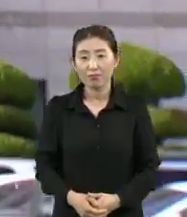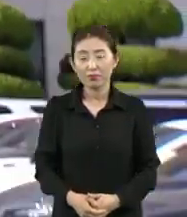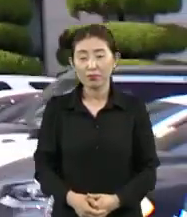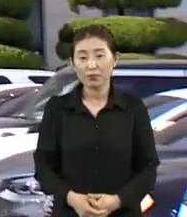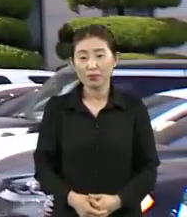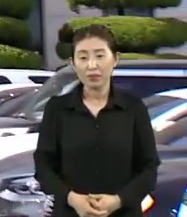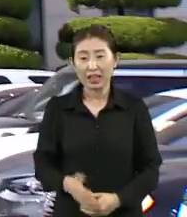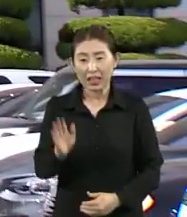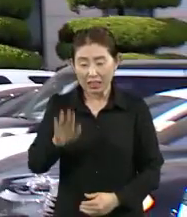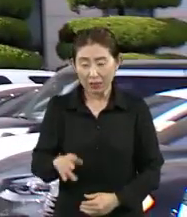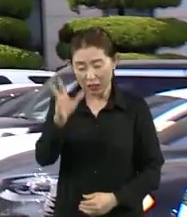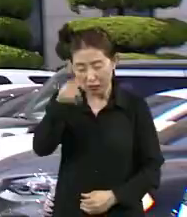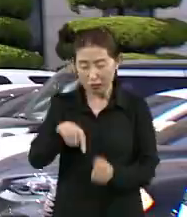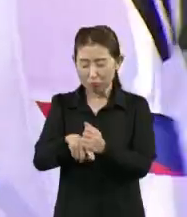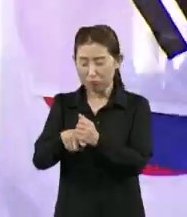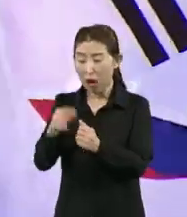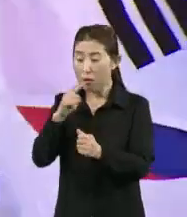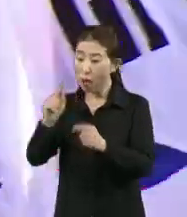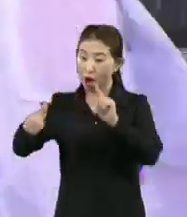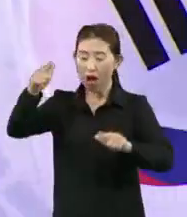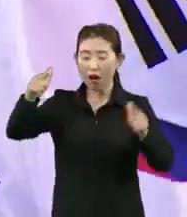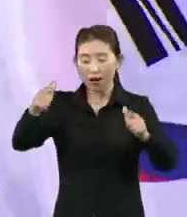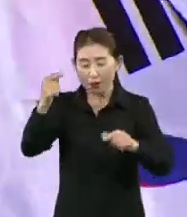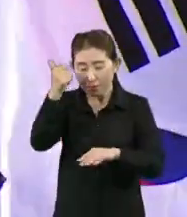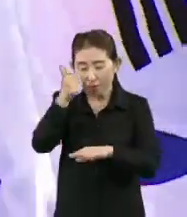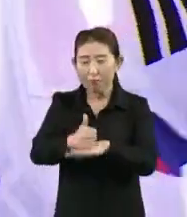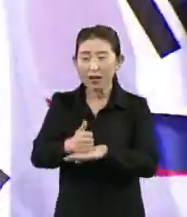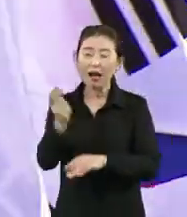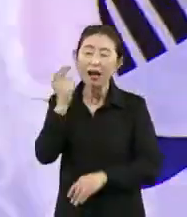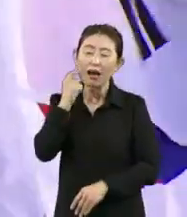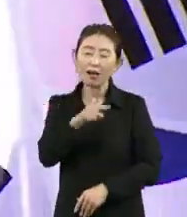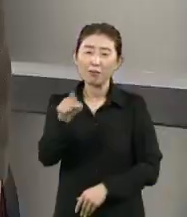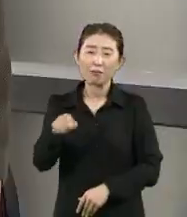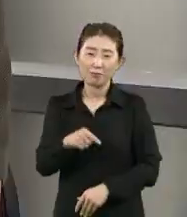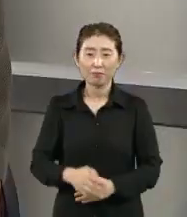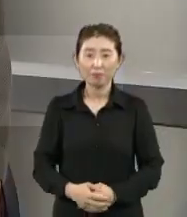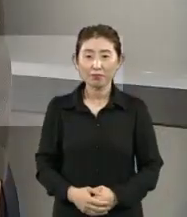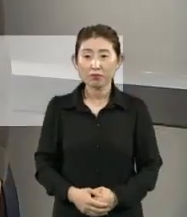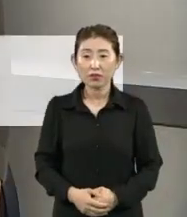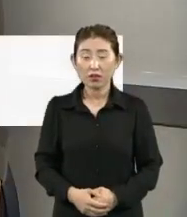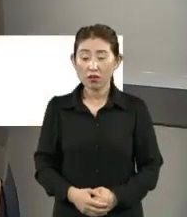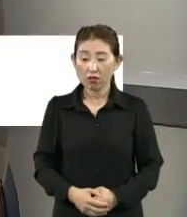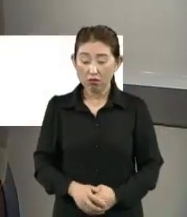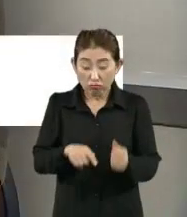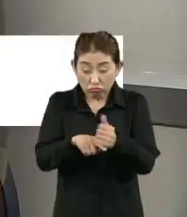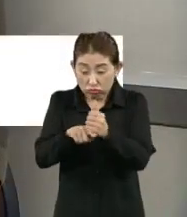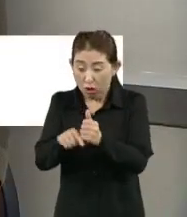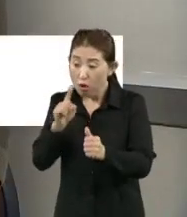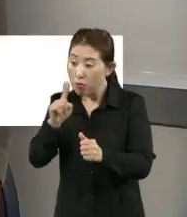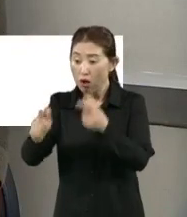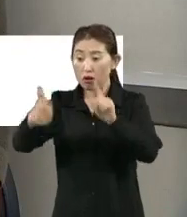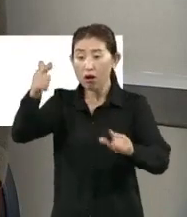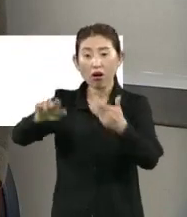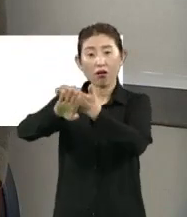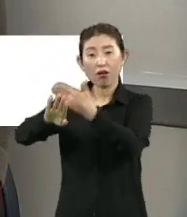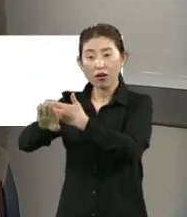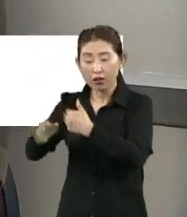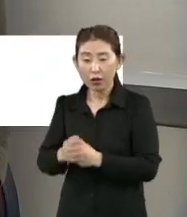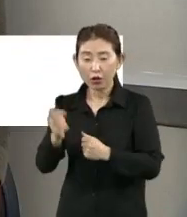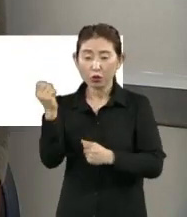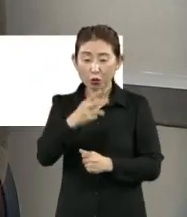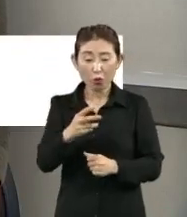했습니다. 하지만 이마저도 진술이 엇갈려 금방 탄로났습니다. 서로 상반된 진술이 있었고 또 범의 현장을